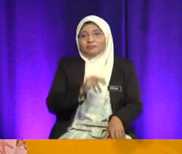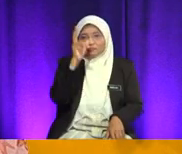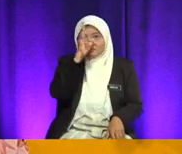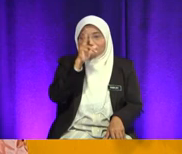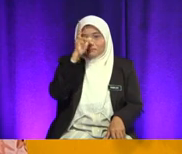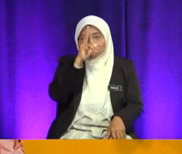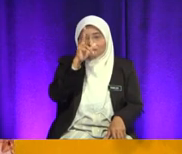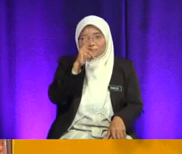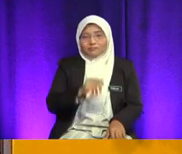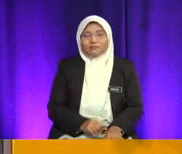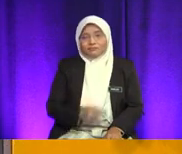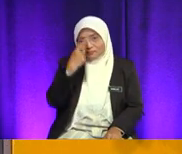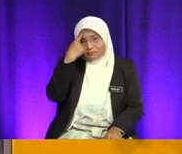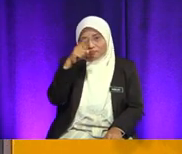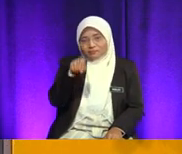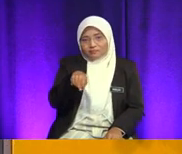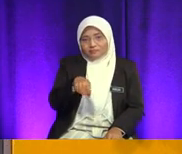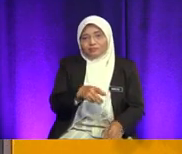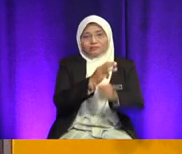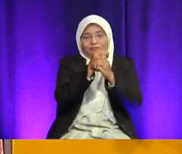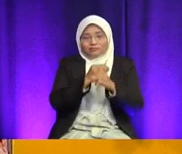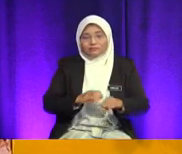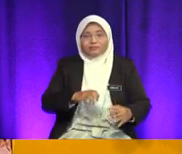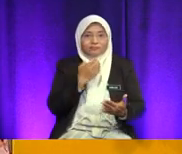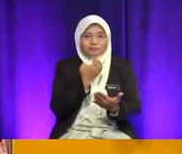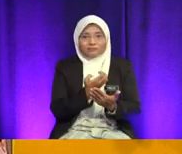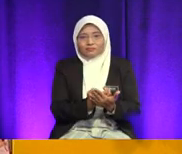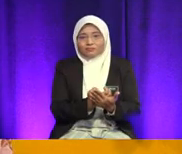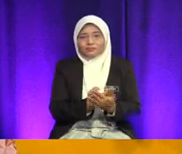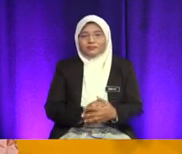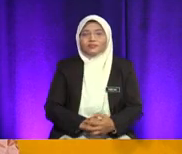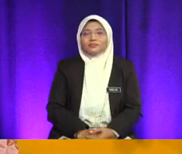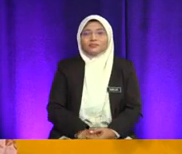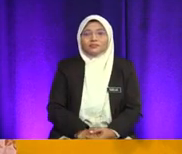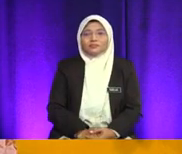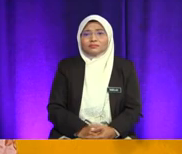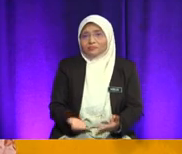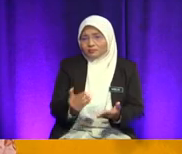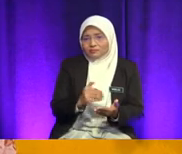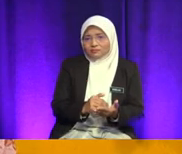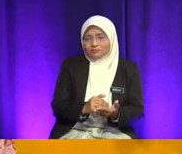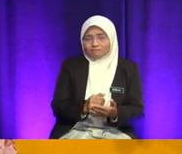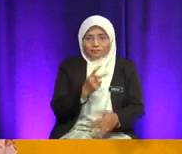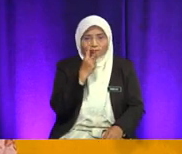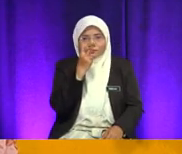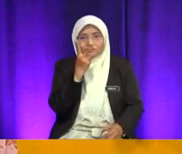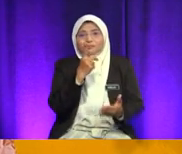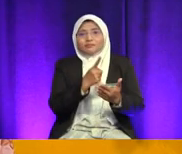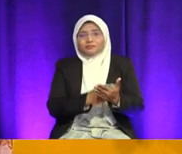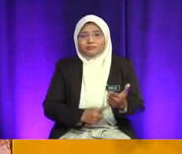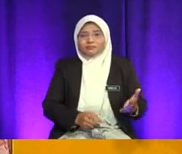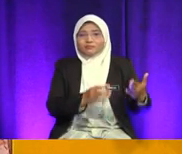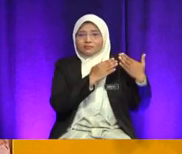kemakmuran ekonomi seterusnya kita lihat Apakah peranan rakyat dan